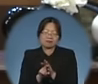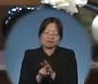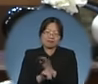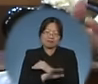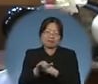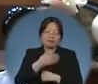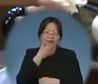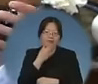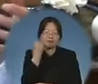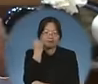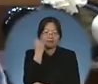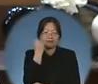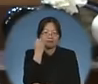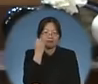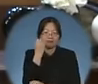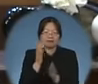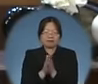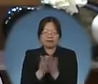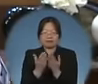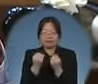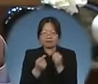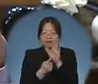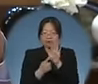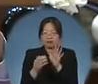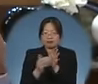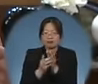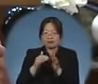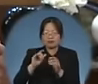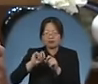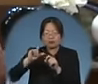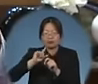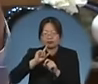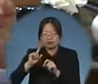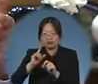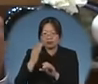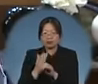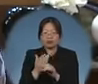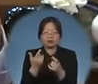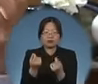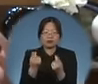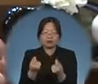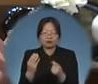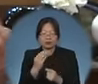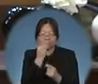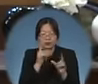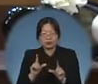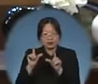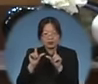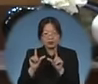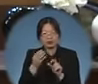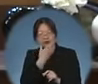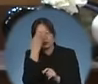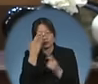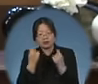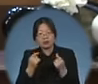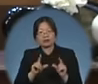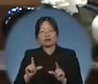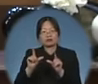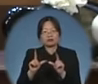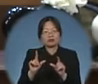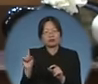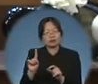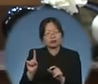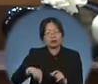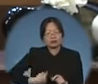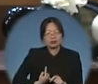뭐 우리 행복 지침서라고도 책들도 많잖아요. 근데 거기서 주로 말하는 게 그런 어떤 고결한 삶 이상적인 삶,